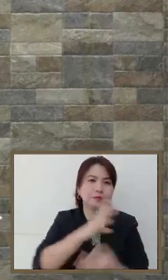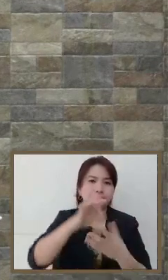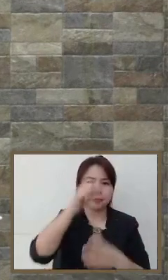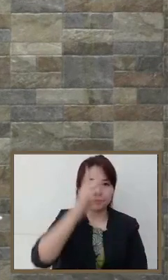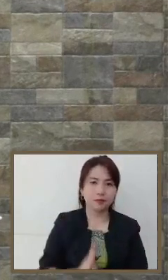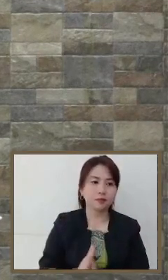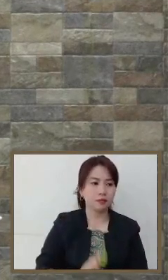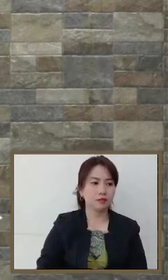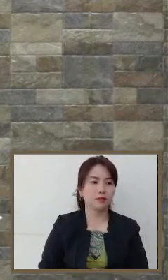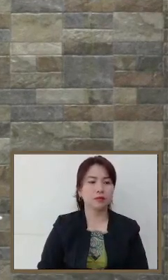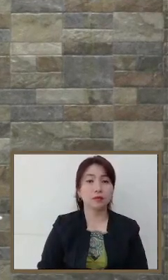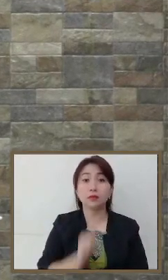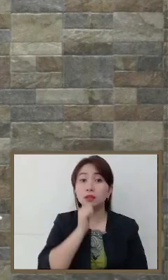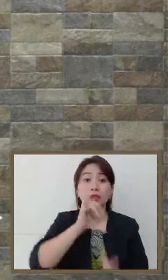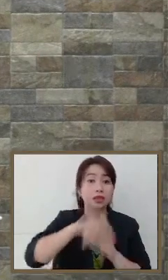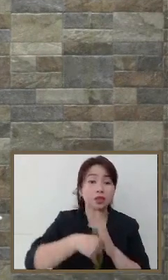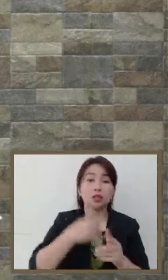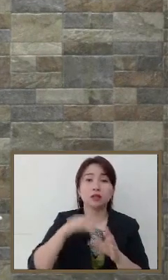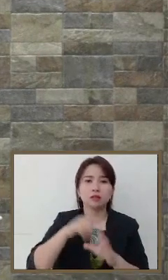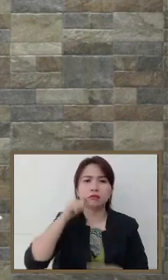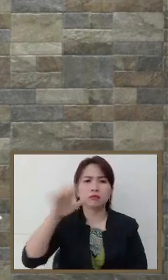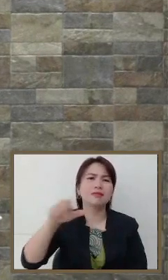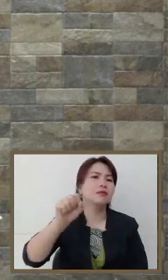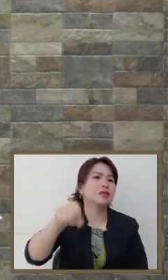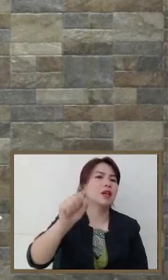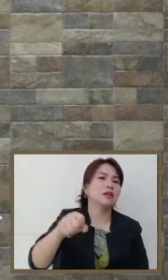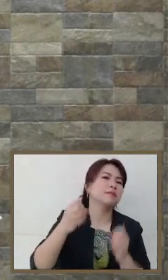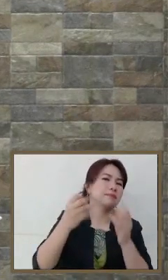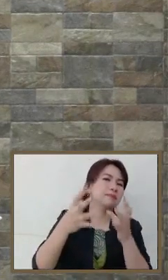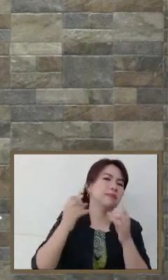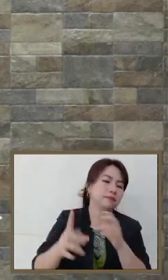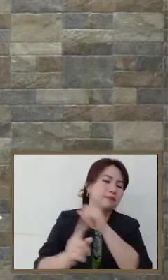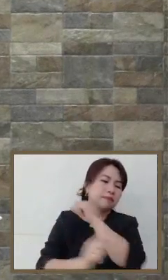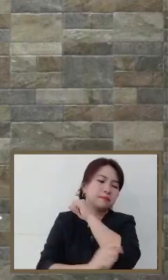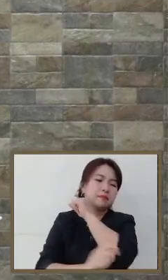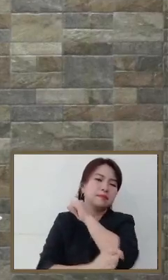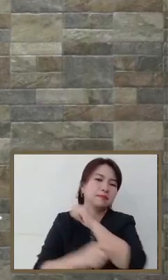hindi lang sa babae maraming temptation sa atin